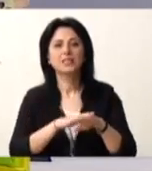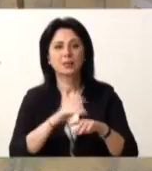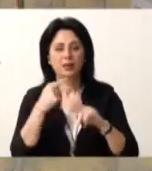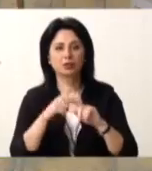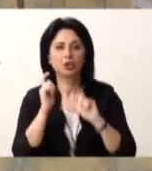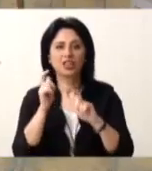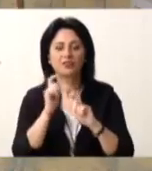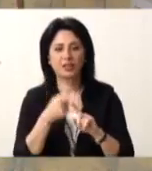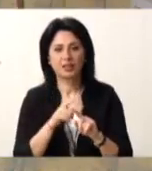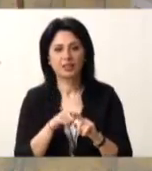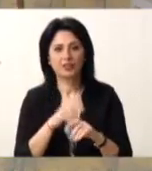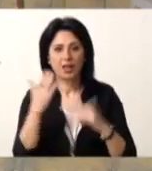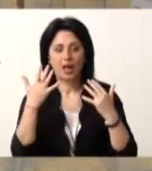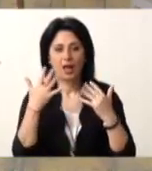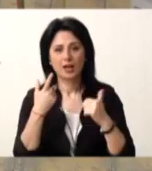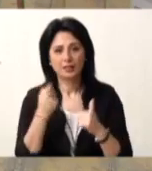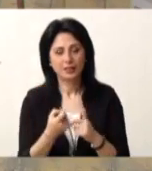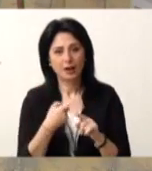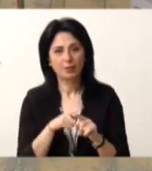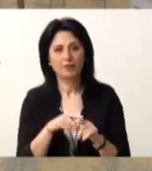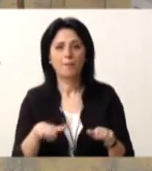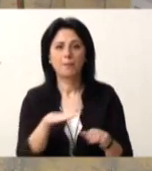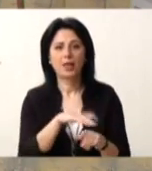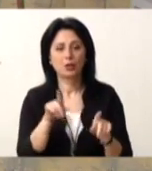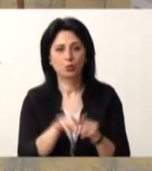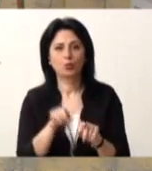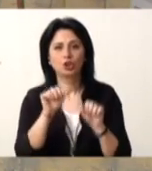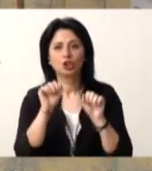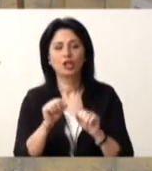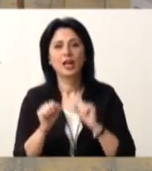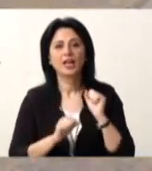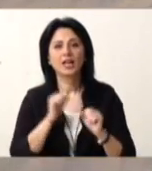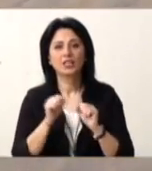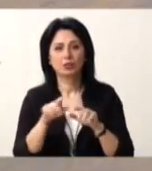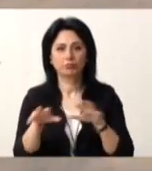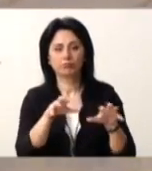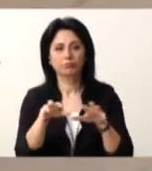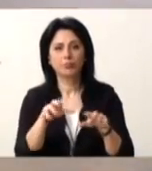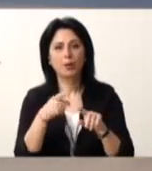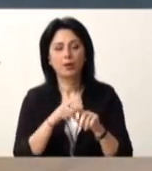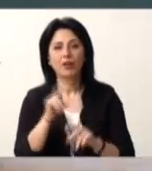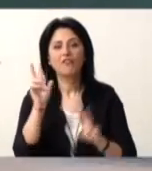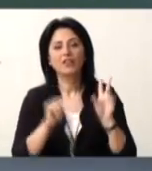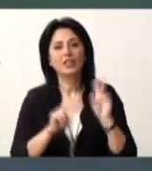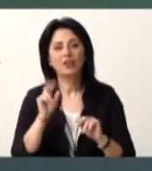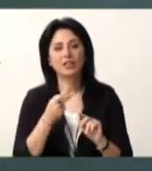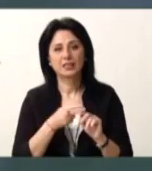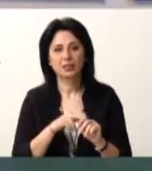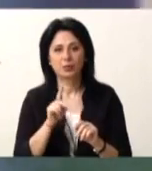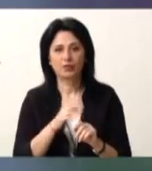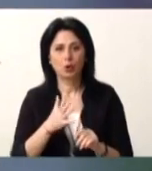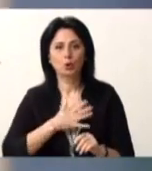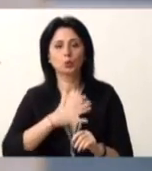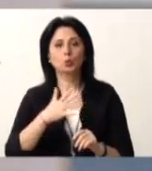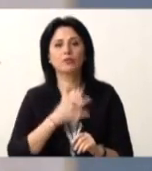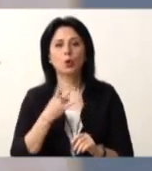ტვირთი, როგორც ხელისთვის, ასევე ფეხისთვის. თქვენ შეგიძლიათ დაეცადოთ, რომ ეს დაძიროთ. უბრალოდ ვითვალისწინებთ იმას, რომ